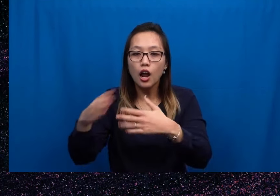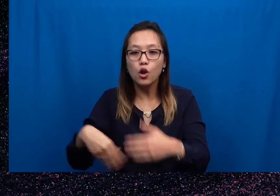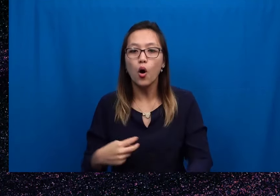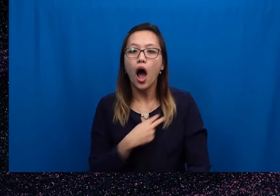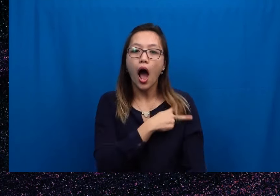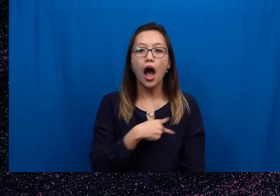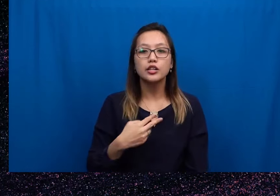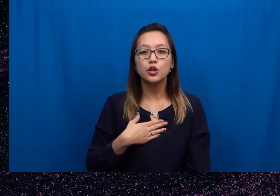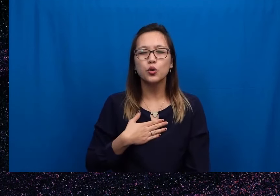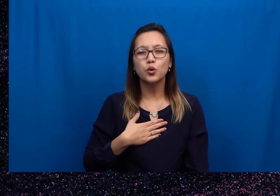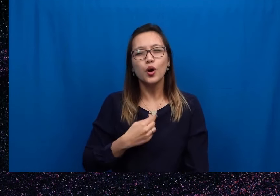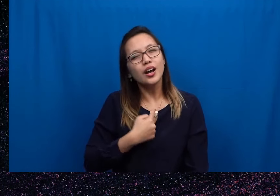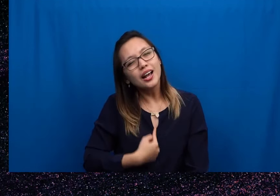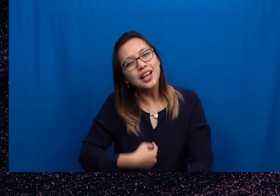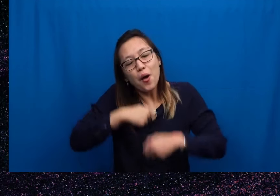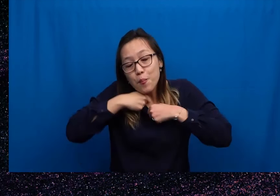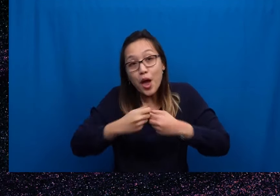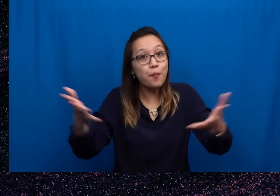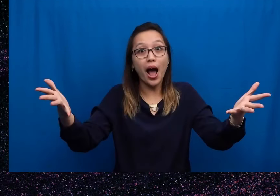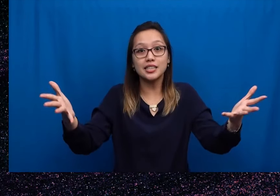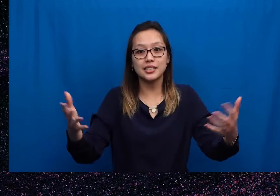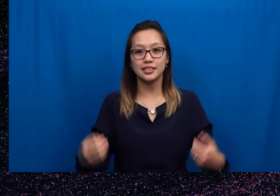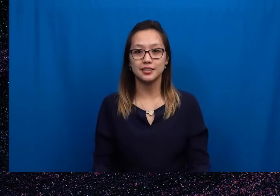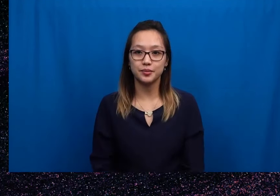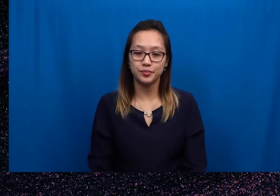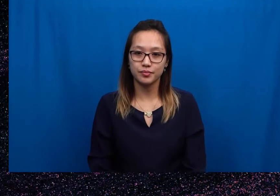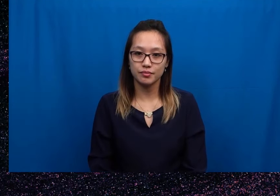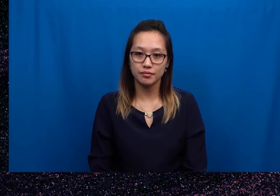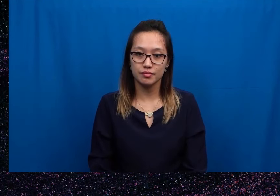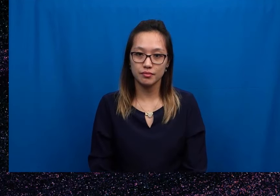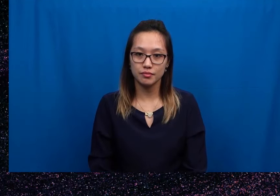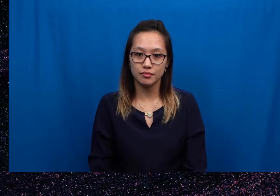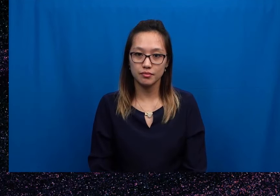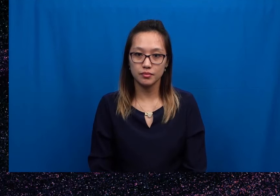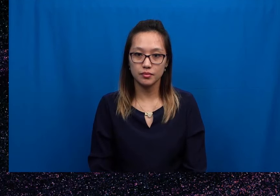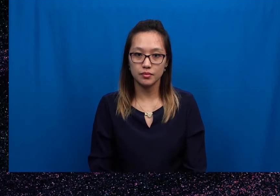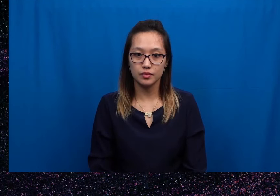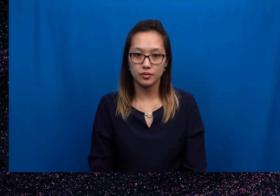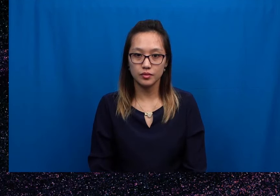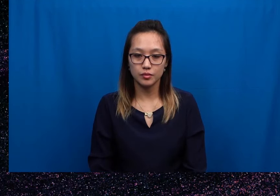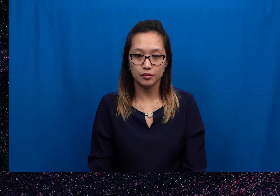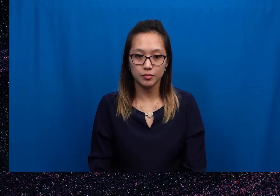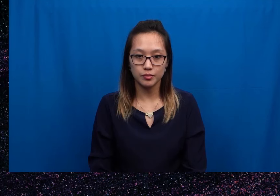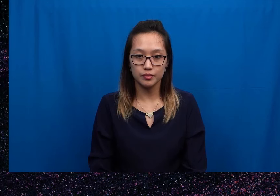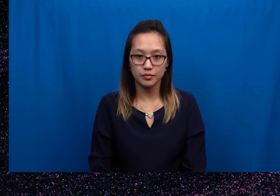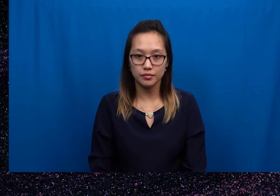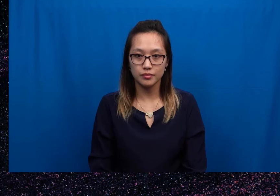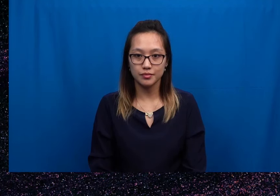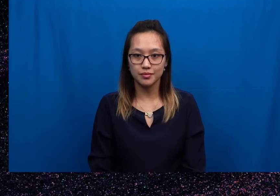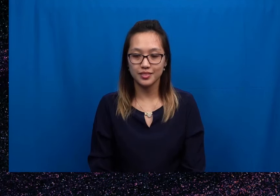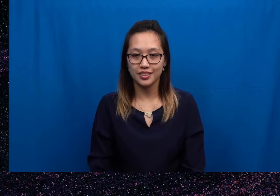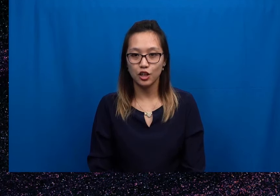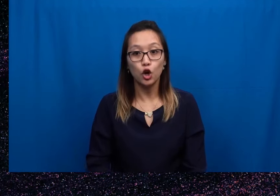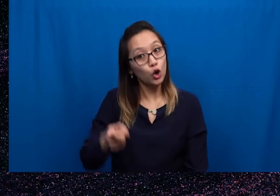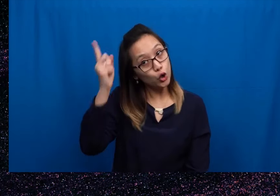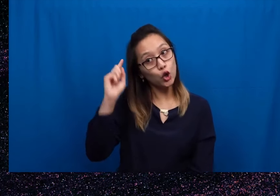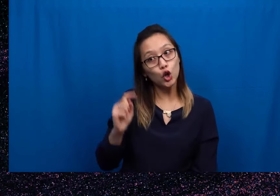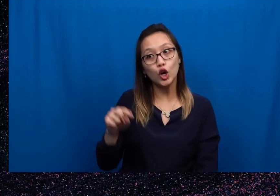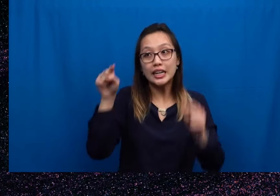seperti hati yang bebas. Kalau saudara pernah melihat satu iklan di TV zaman dulu ini